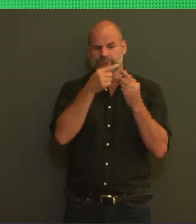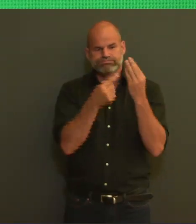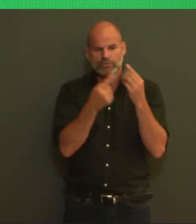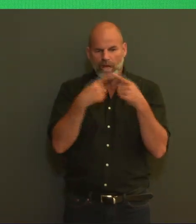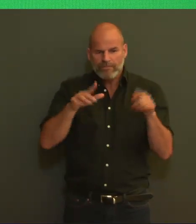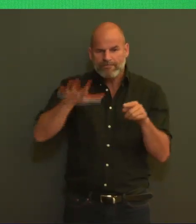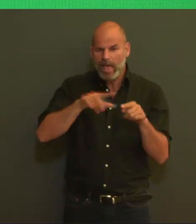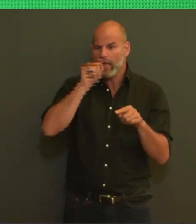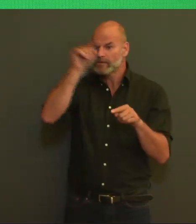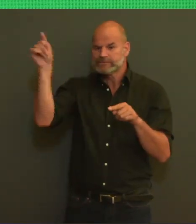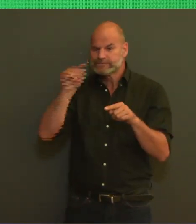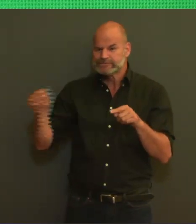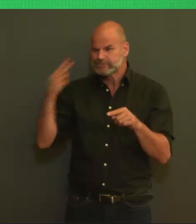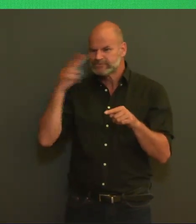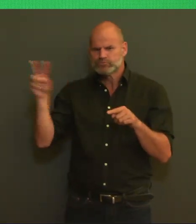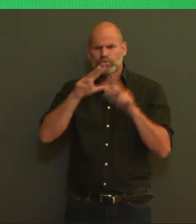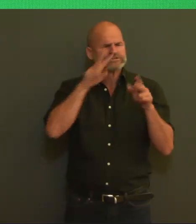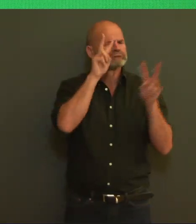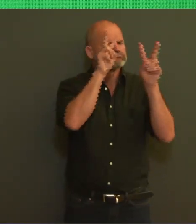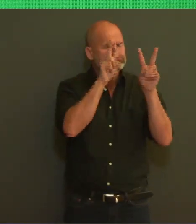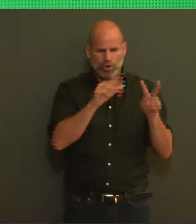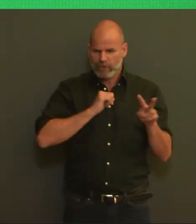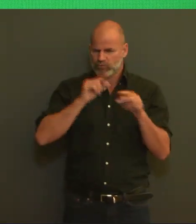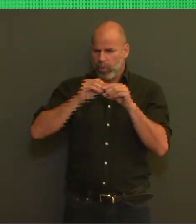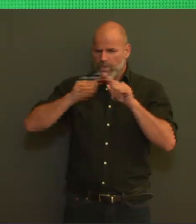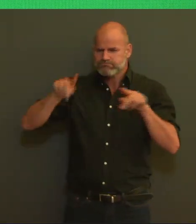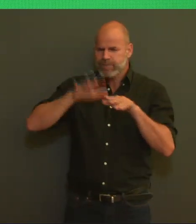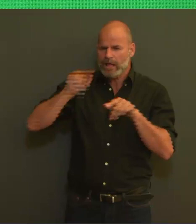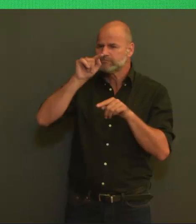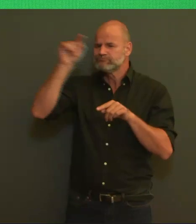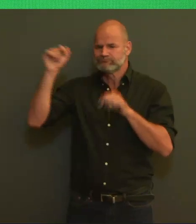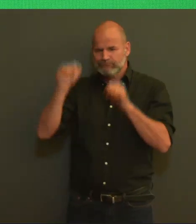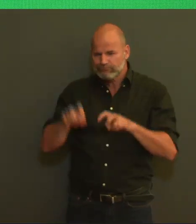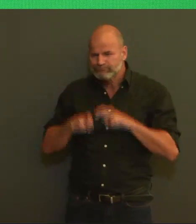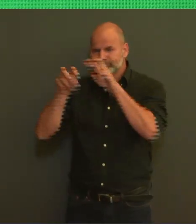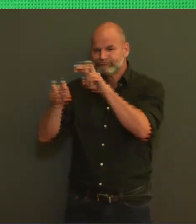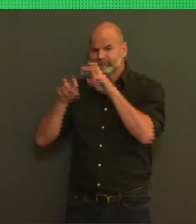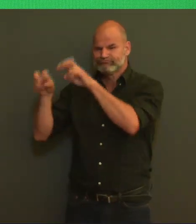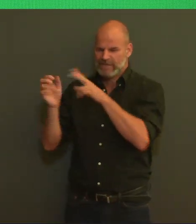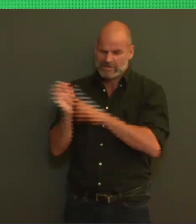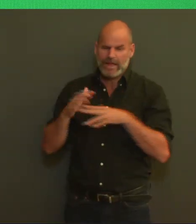verschillende websites en ga op zoek naar leuke alternatieven om in gezinsverband te genieten van dit weekend.